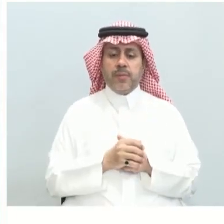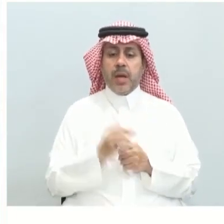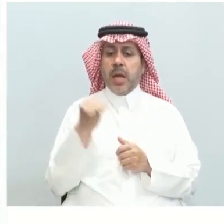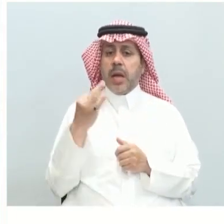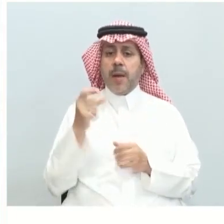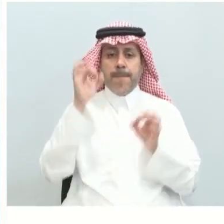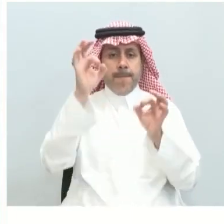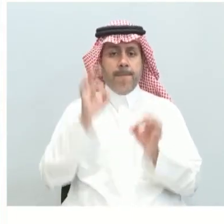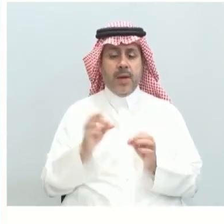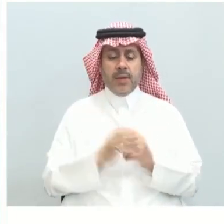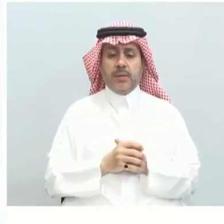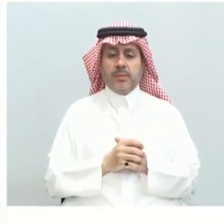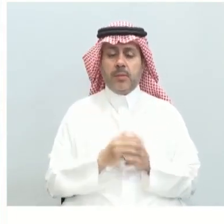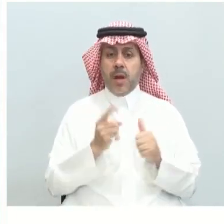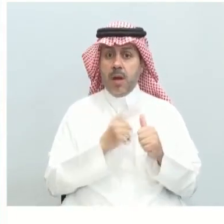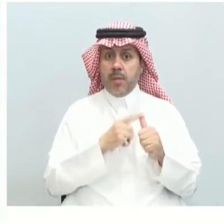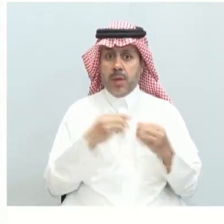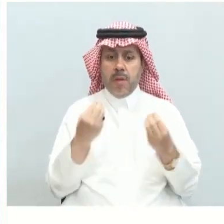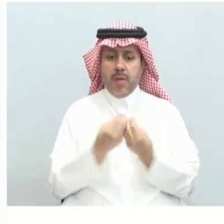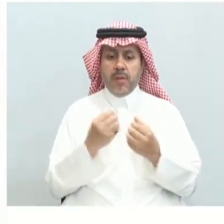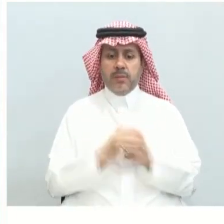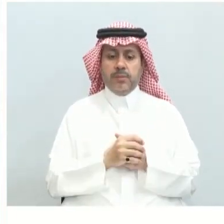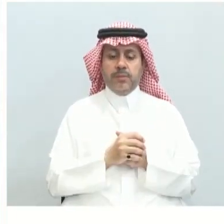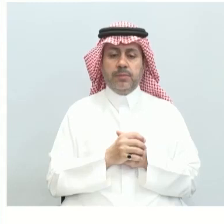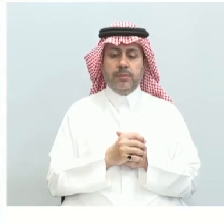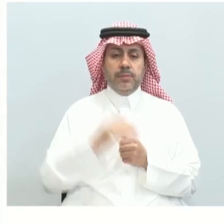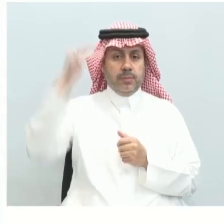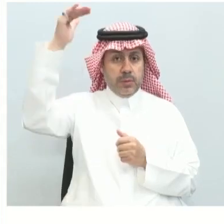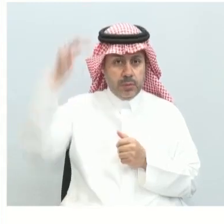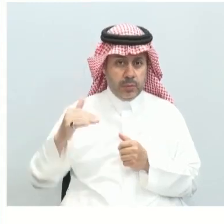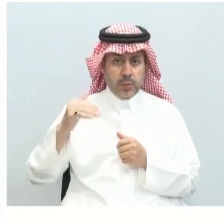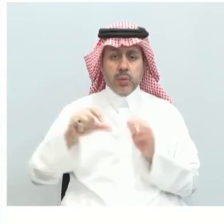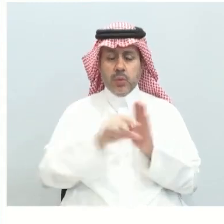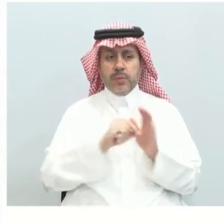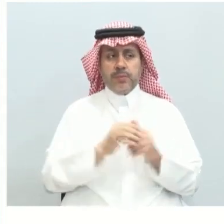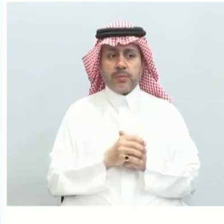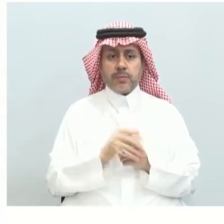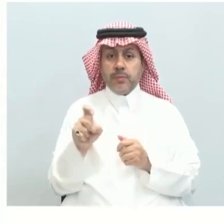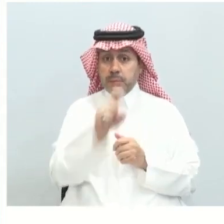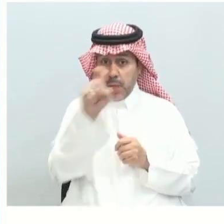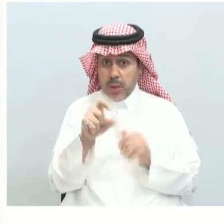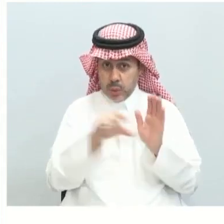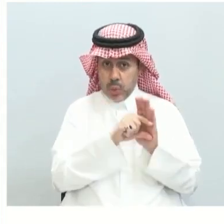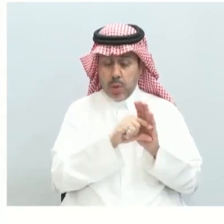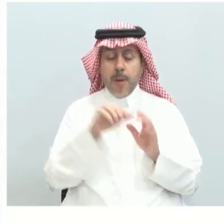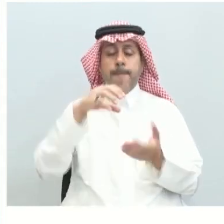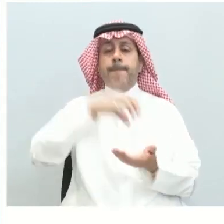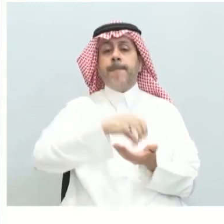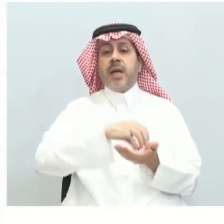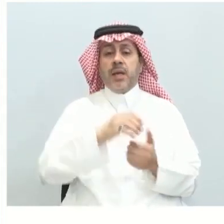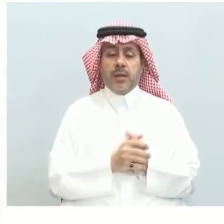اياتها اولا نبدا واياكم مع نزول الصوره بمعنى هل الصوره مكيه او